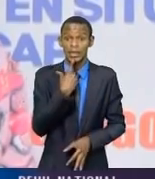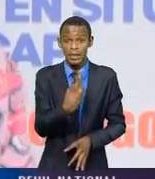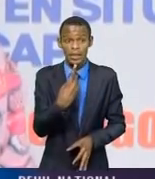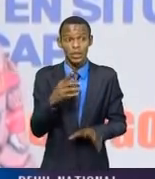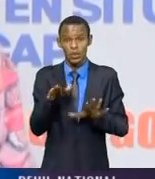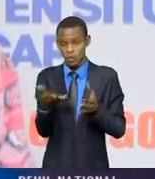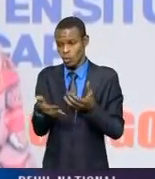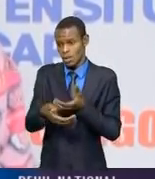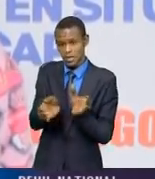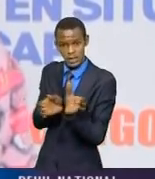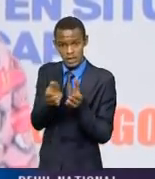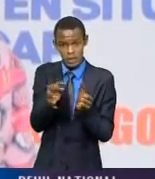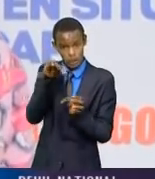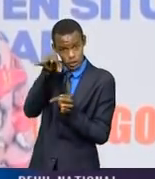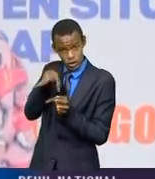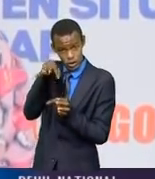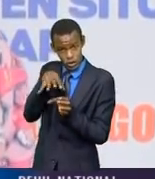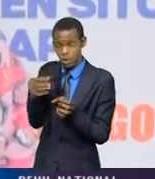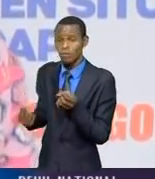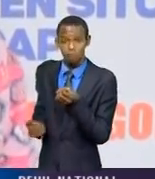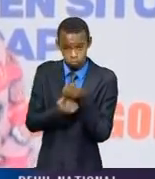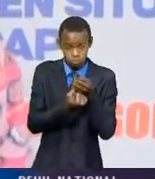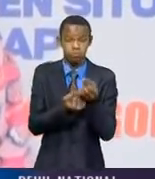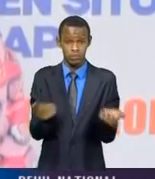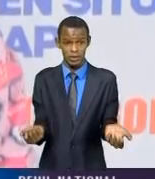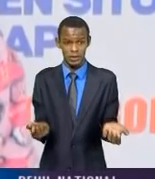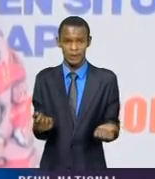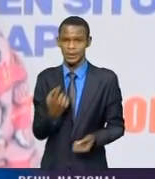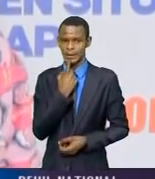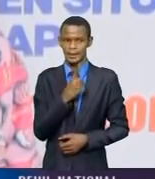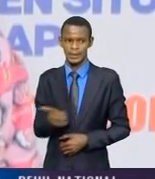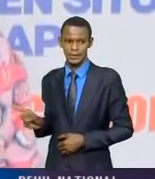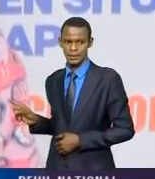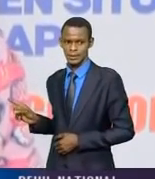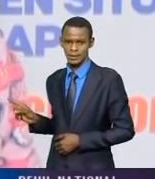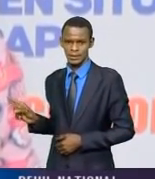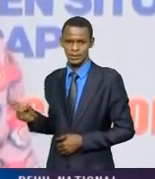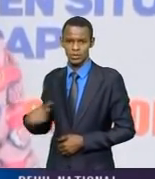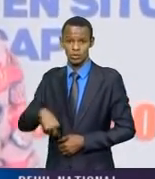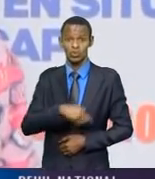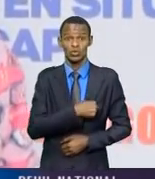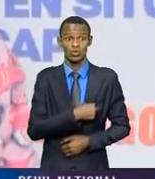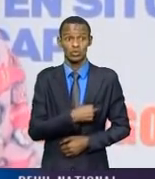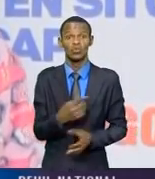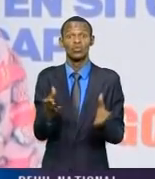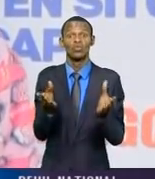communauté pis large nous avons voulu aussi montrer à notre public qui aime catégorie des mamans